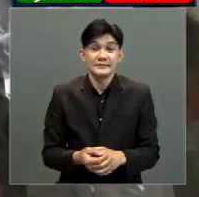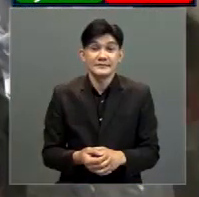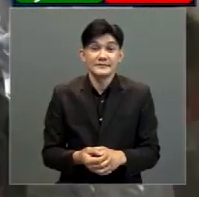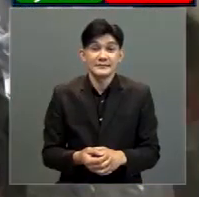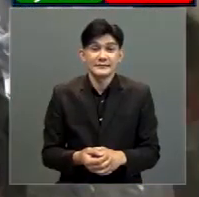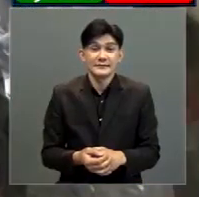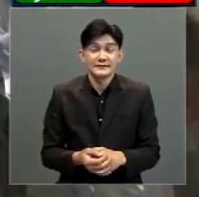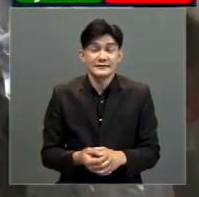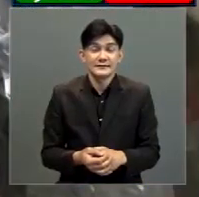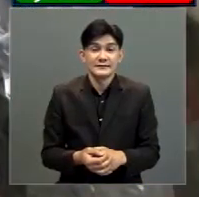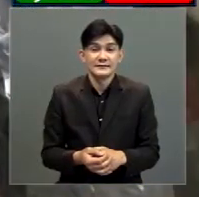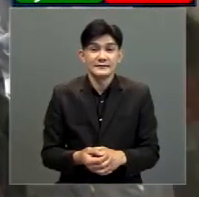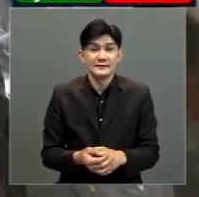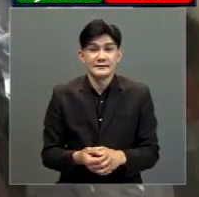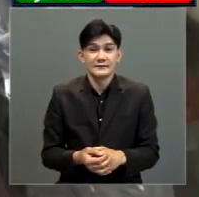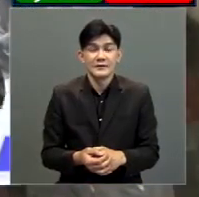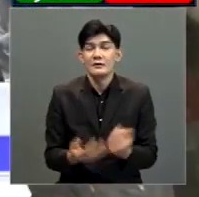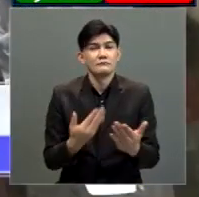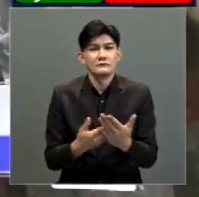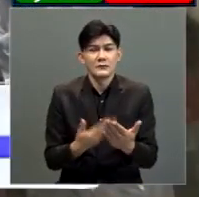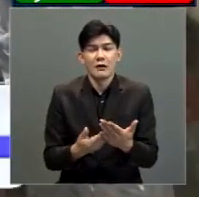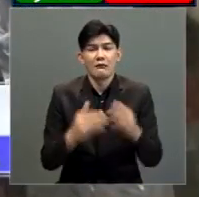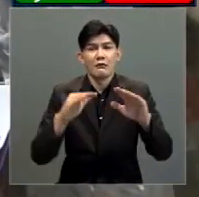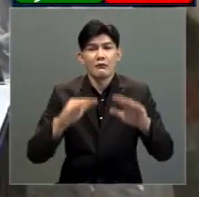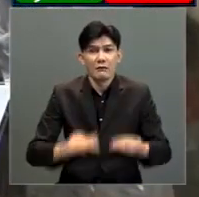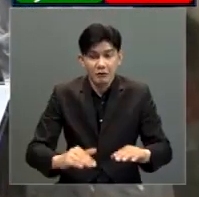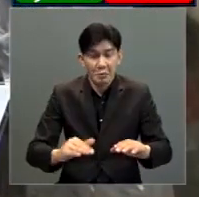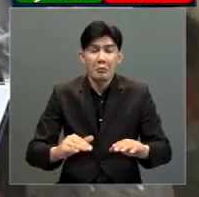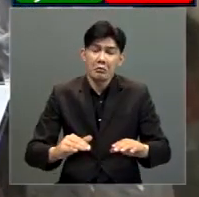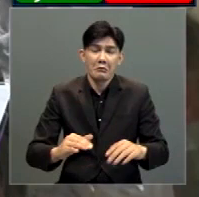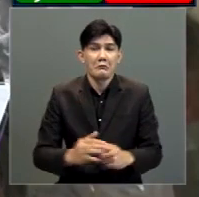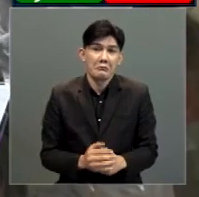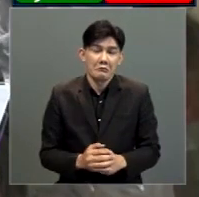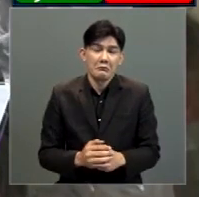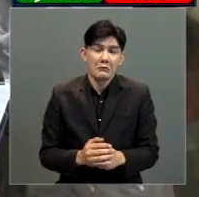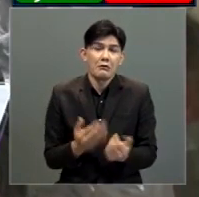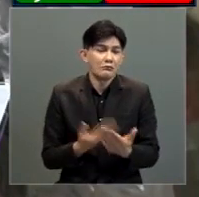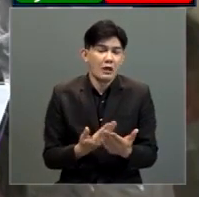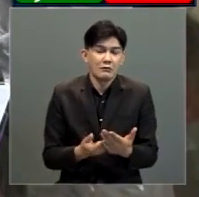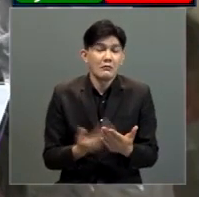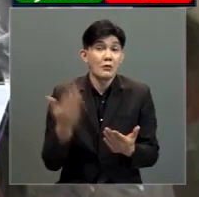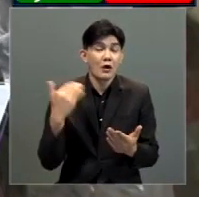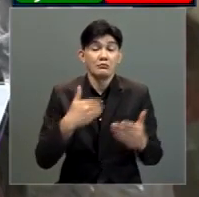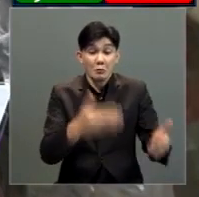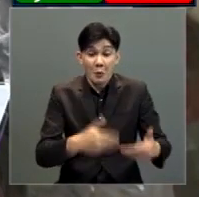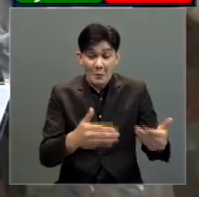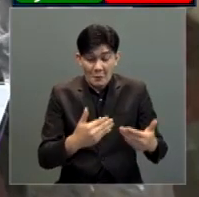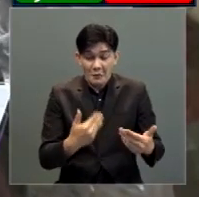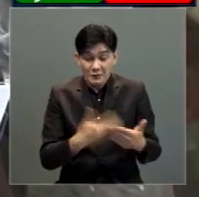เยอะเลยแหละคือการเงินก็ลดลงแบบเยอะมากการเงินจากที่ได้เคย